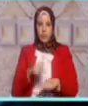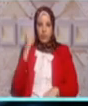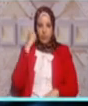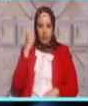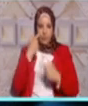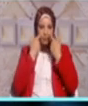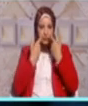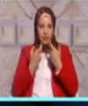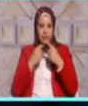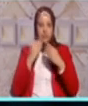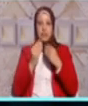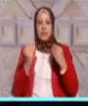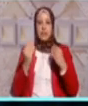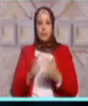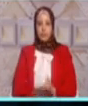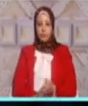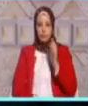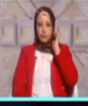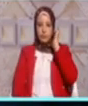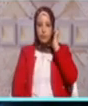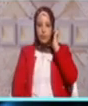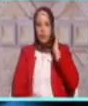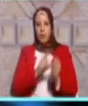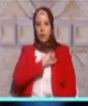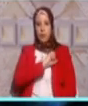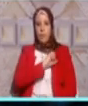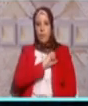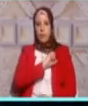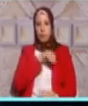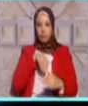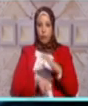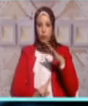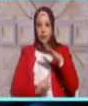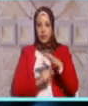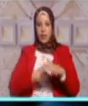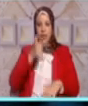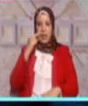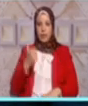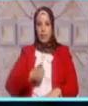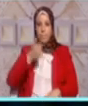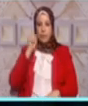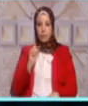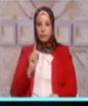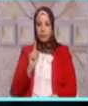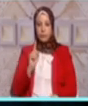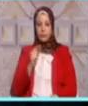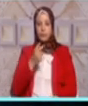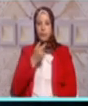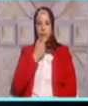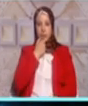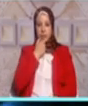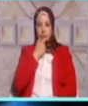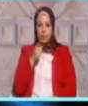التركيز، في حاجات كثيرة جدا. ما نقدرش نقول ان طالب يخش كلية الآداب قسم اللغة الإنجليزية وهو ما يعرفش